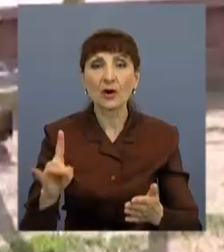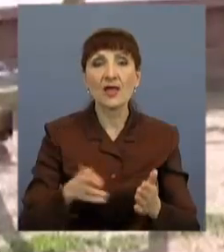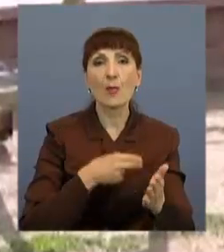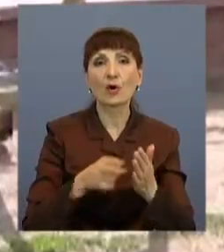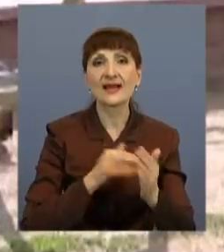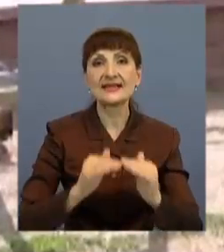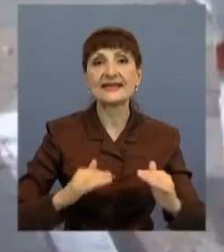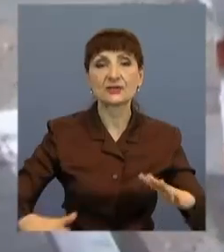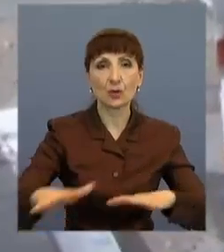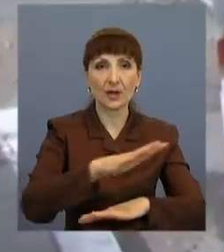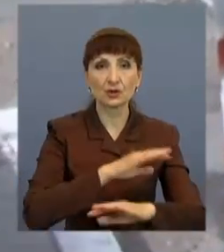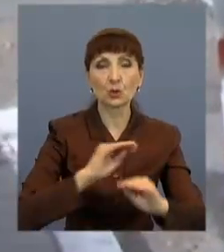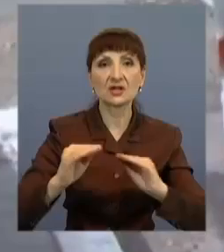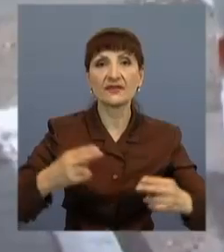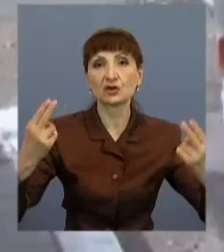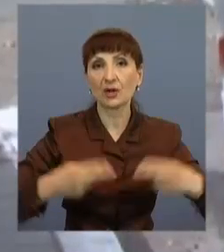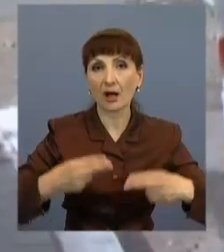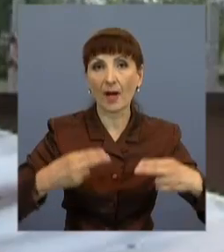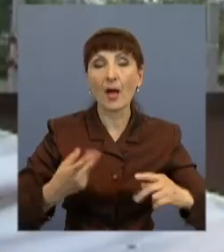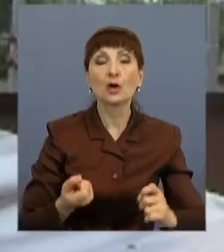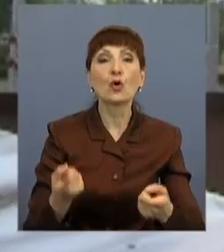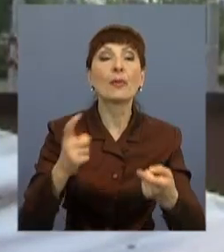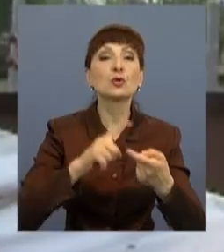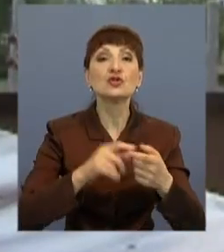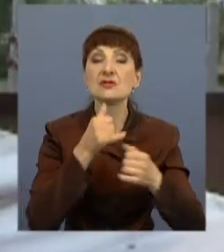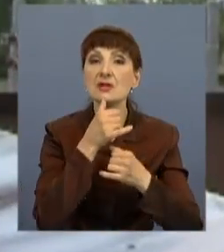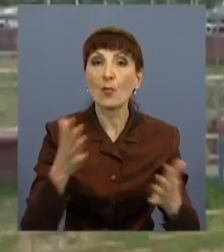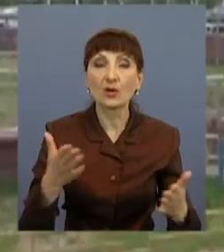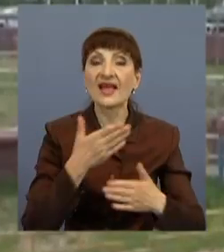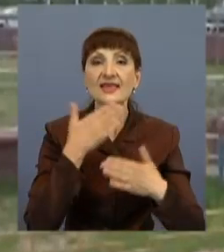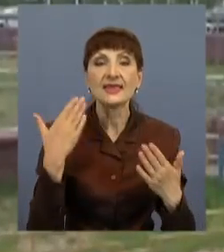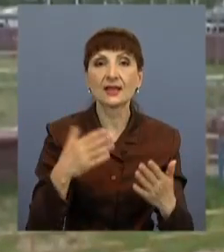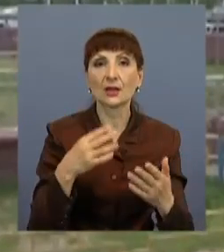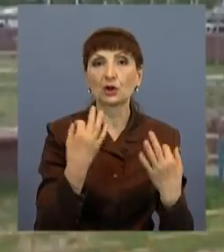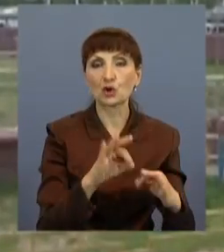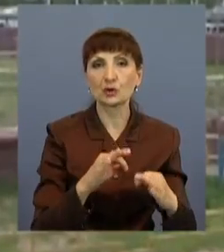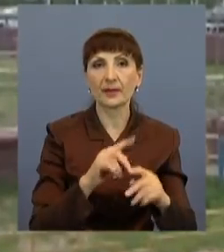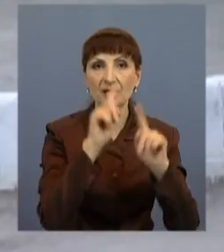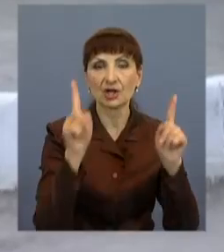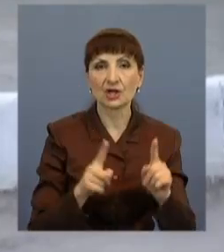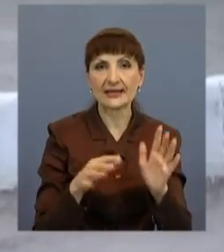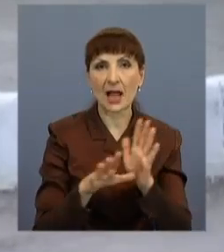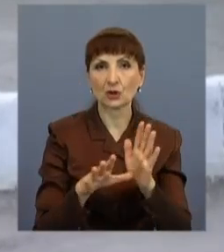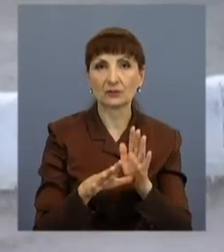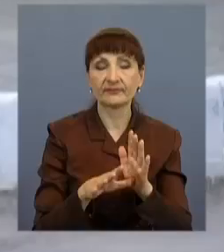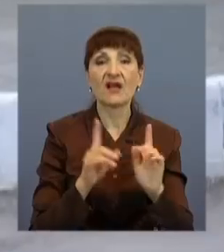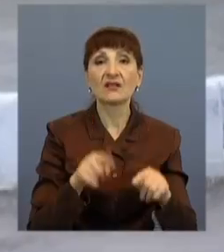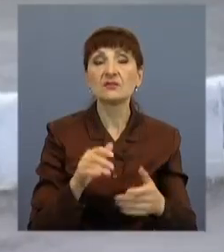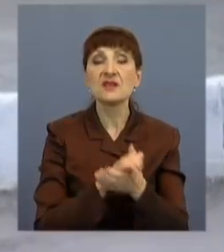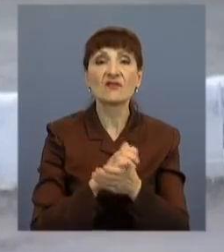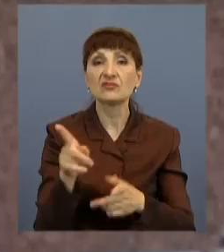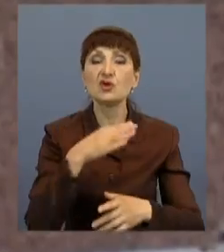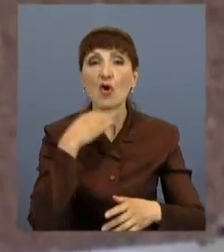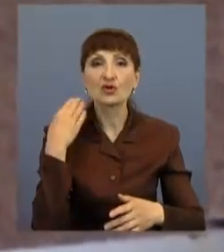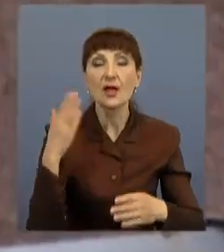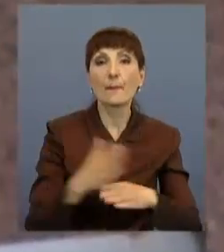детскую площадку. Установили шлагбаум. Но подключить они его не могут. Нет доступа к щитовой. На мировую нынешний домоправитель идти не хочет.